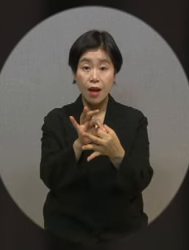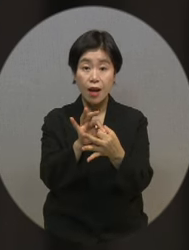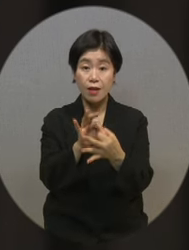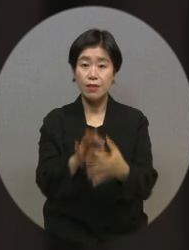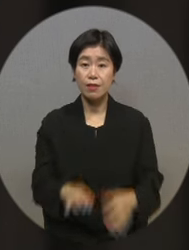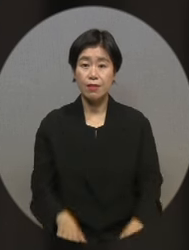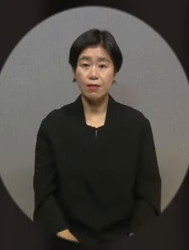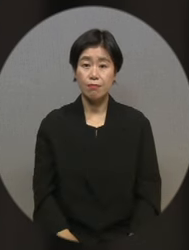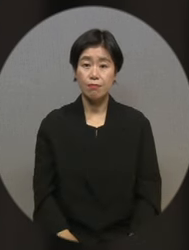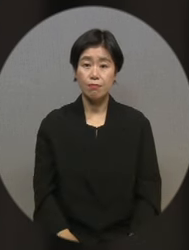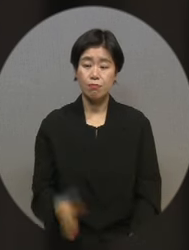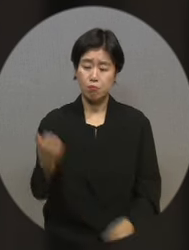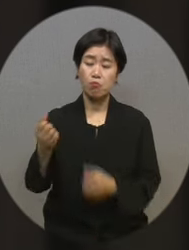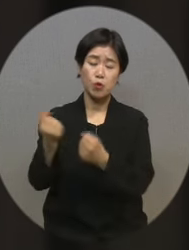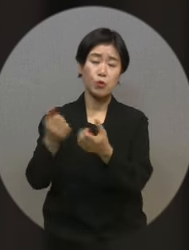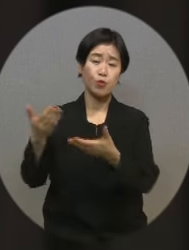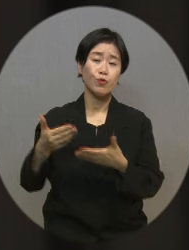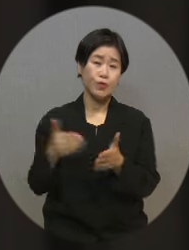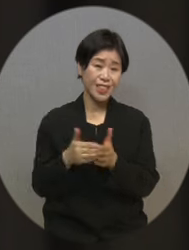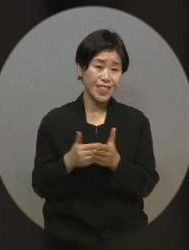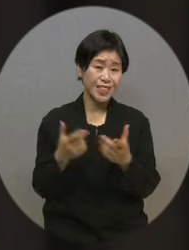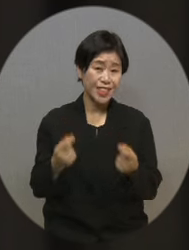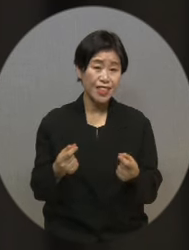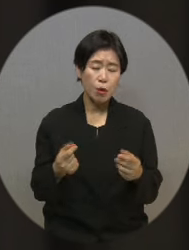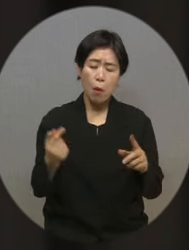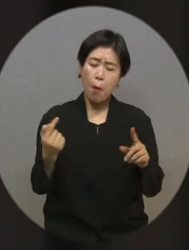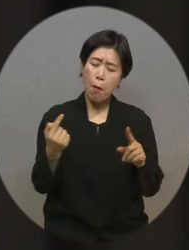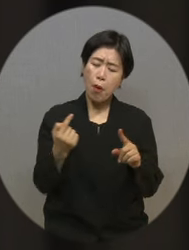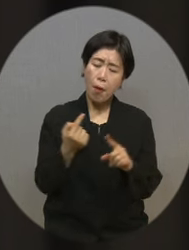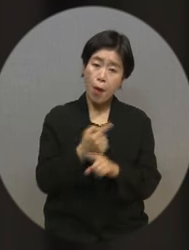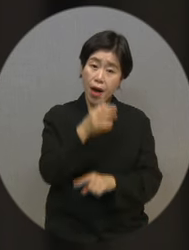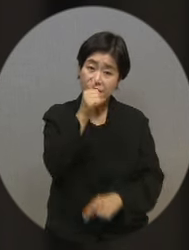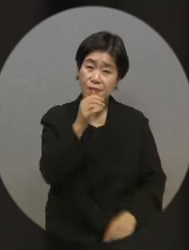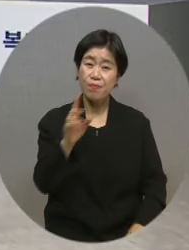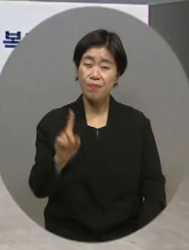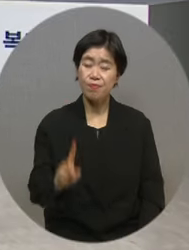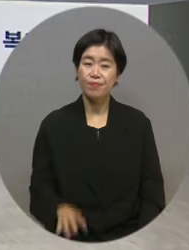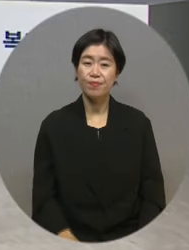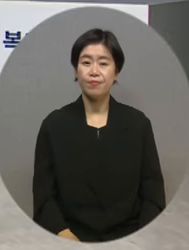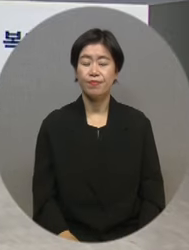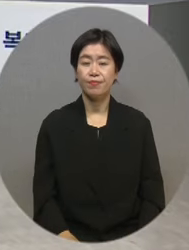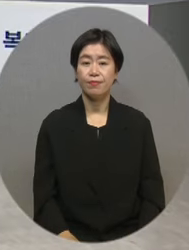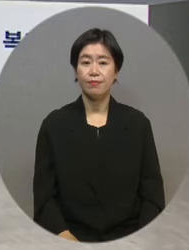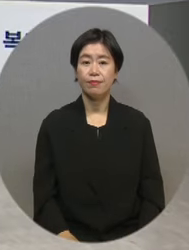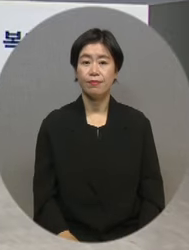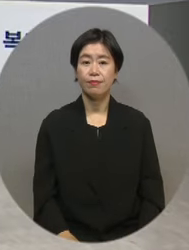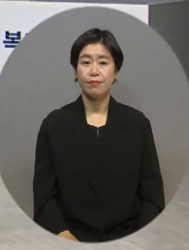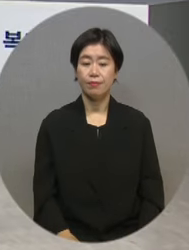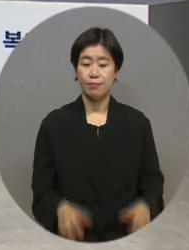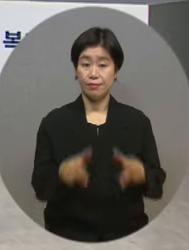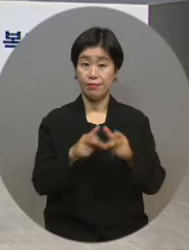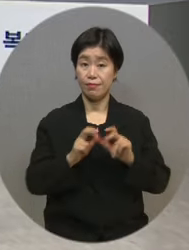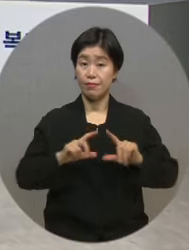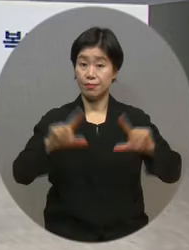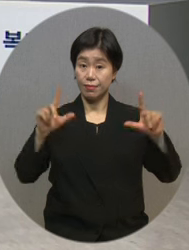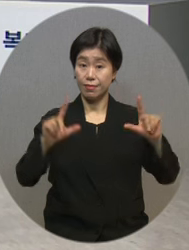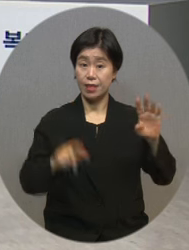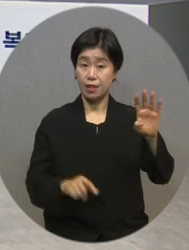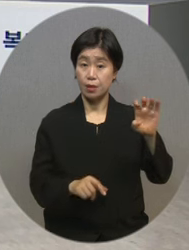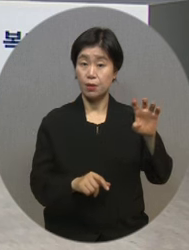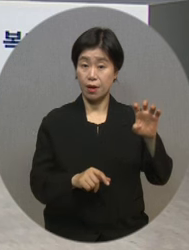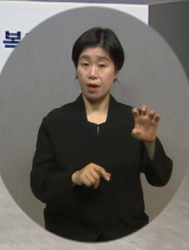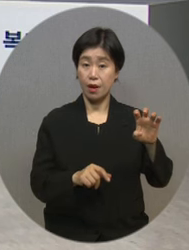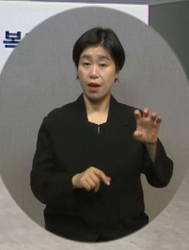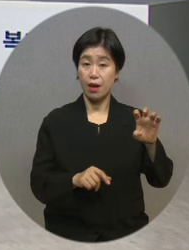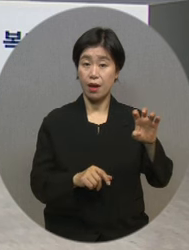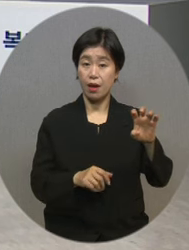많이 아까도 조금 설명을 주셨습니다만은 어떤 변화들이 있었다고 보세요? 그 이제 장애인의 날